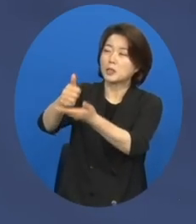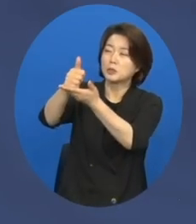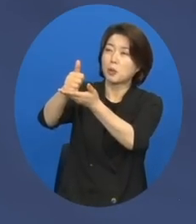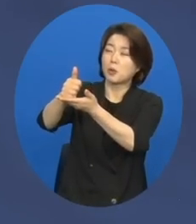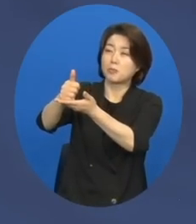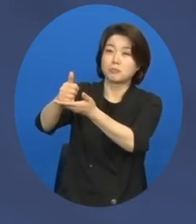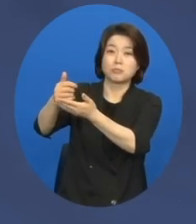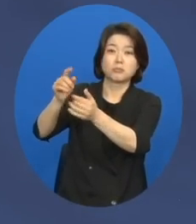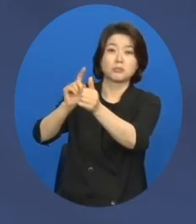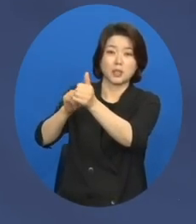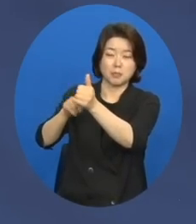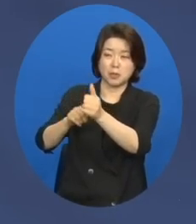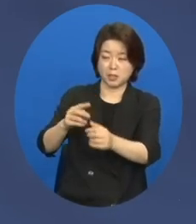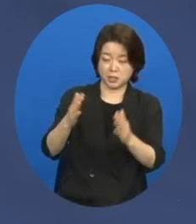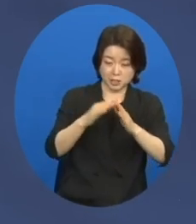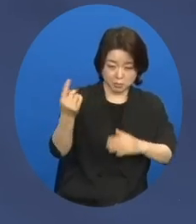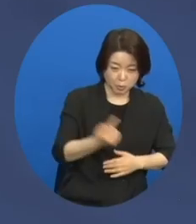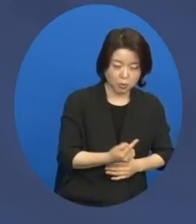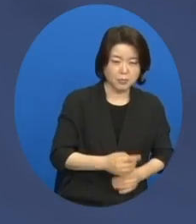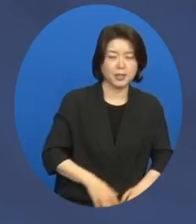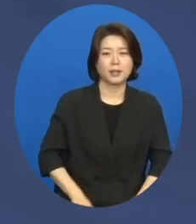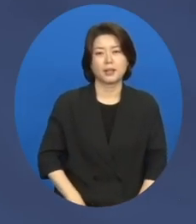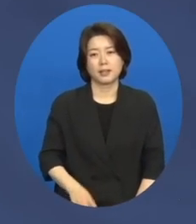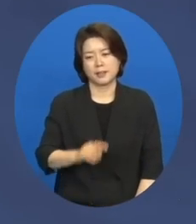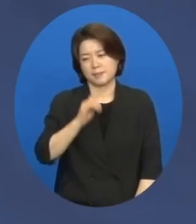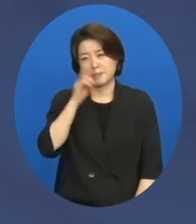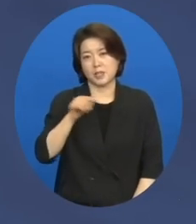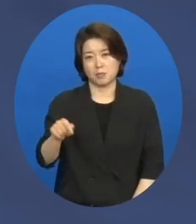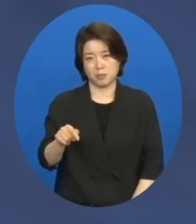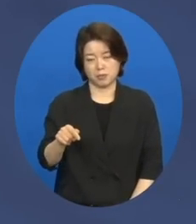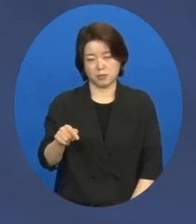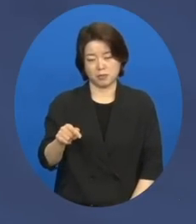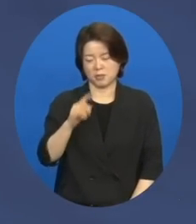남편인데 들어오면 형편낙감으로야. 죄송해요.